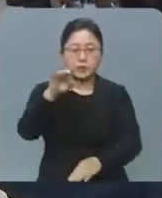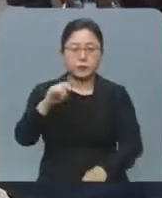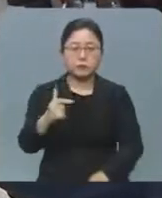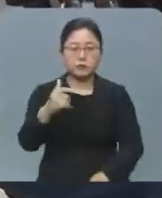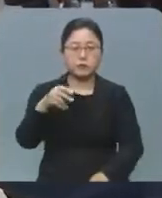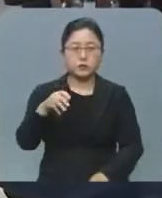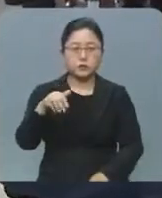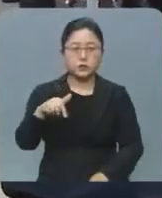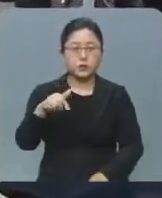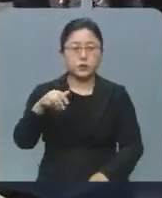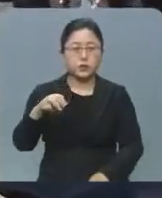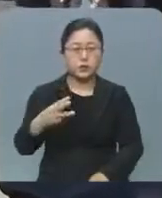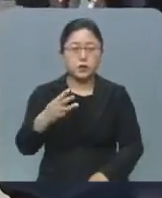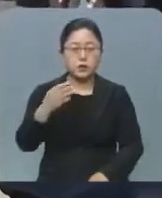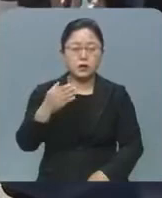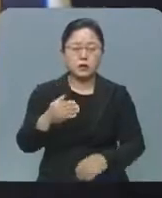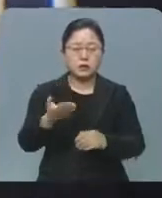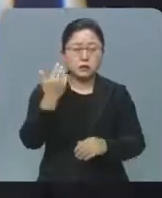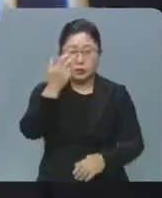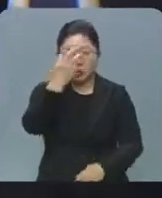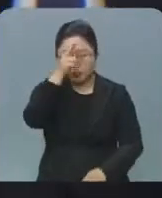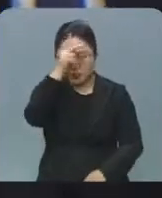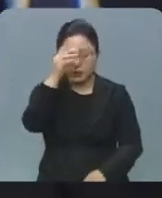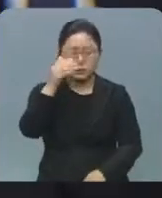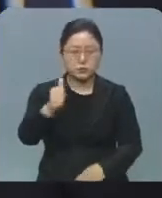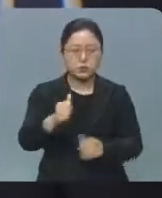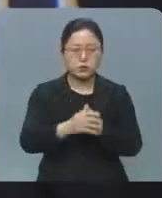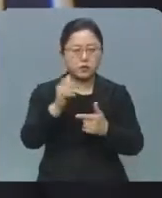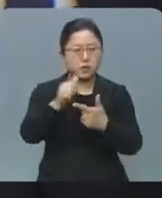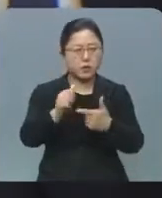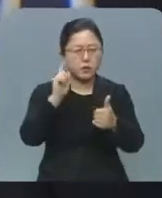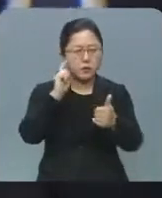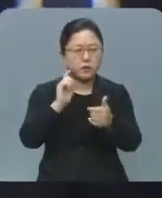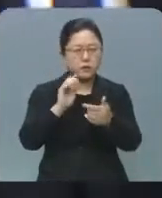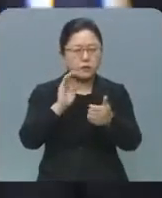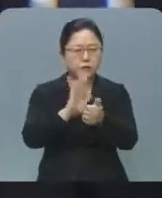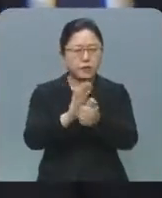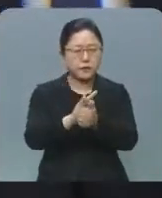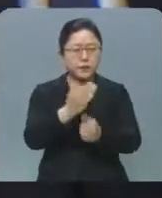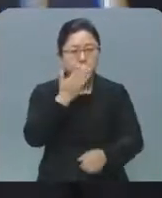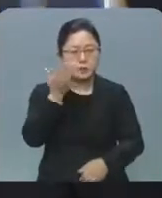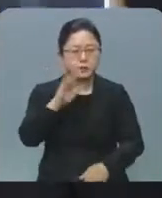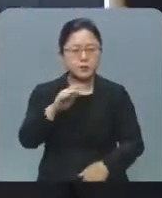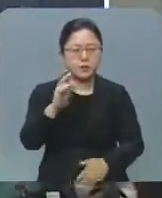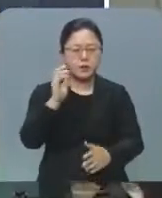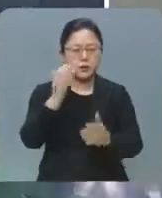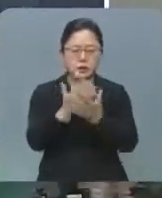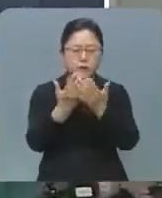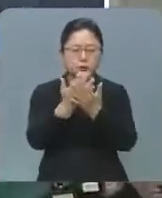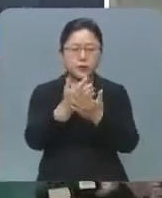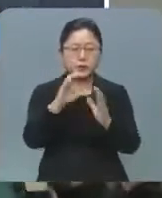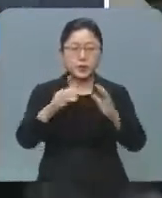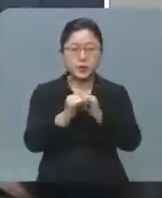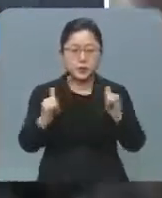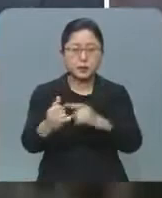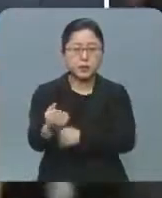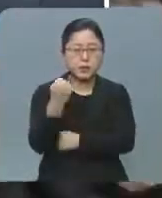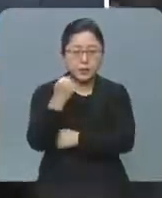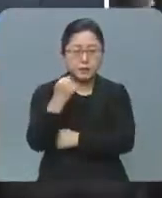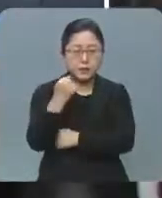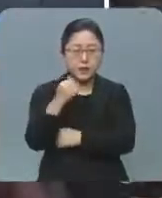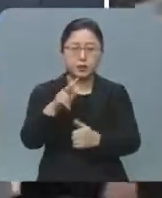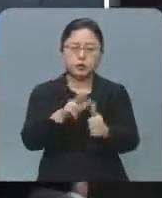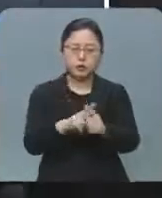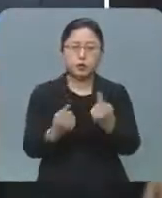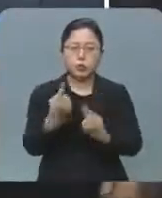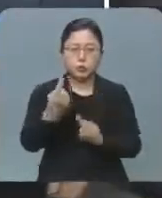전 검찰총장이 호남 유권자의 주목을 받을 수도 있지만 전망은 엇갈립니다. 국민의힘 소속 후보로 나오는